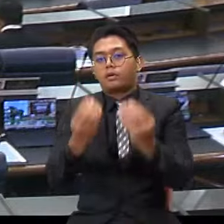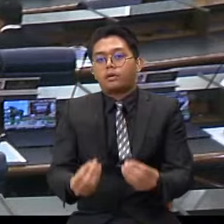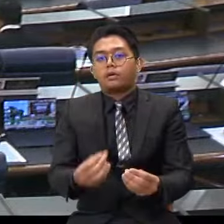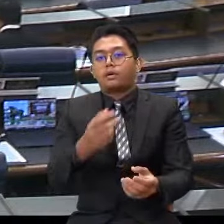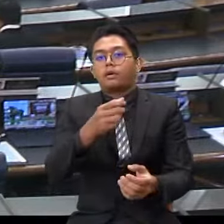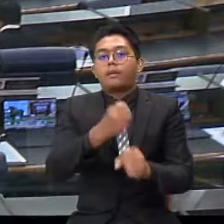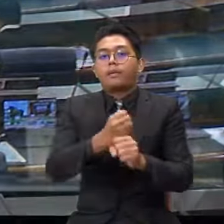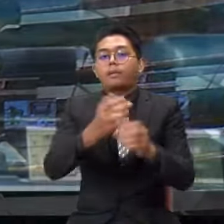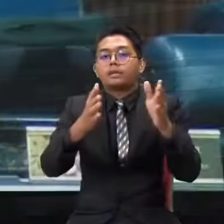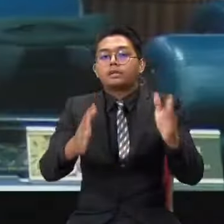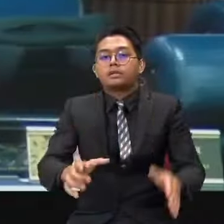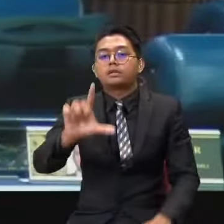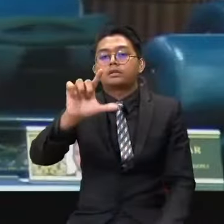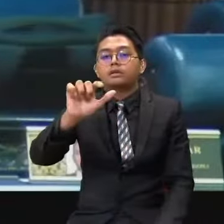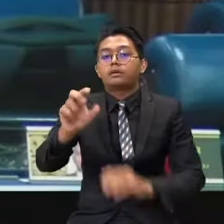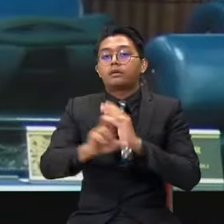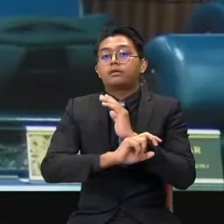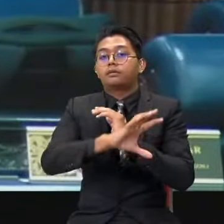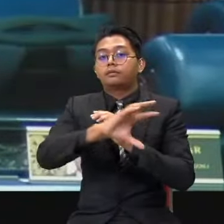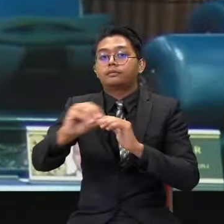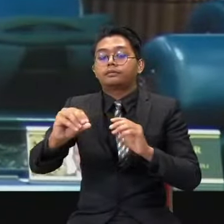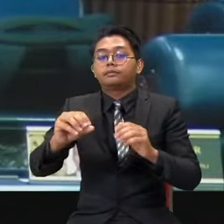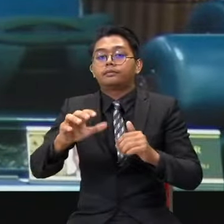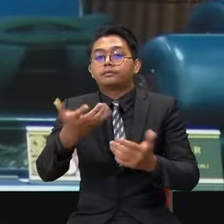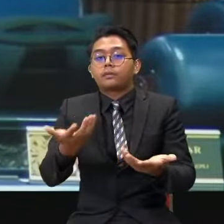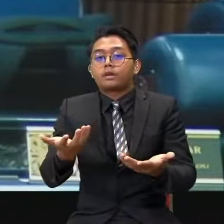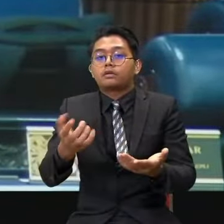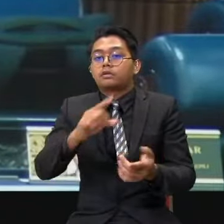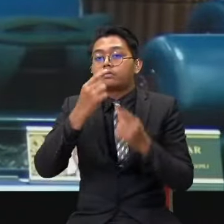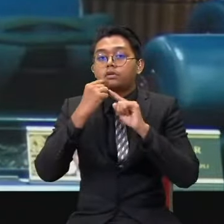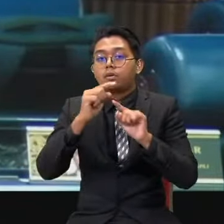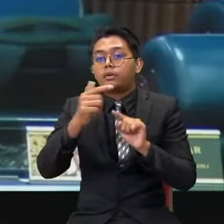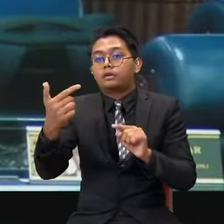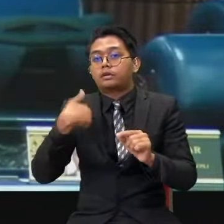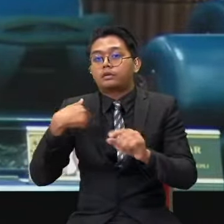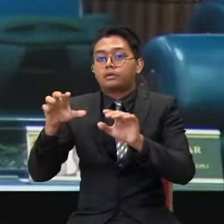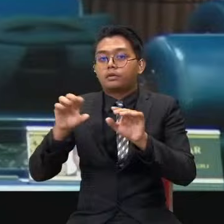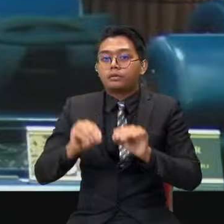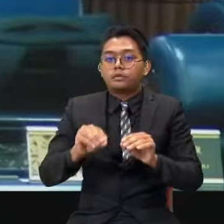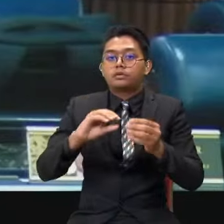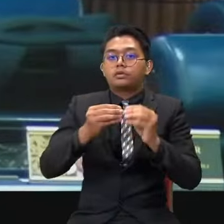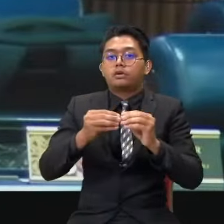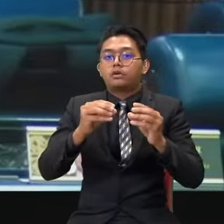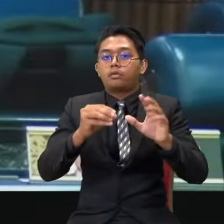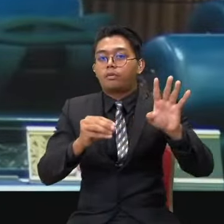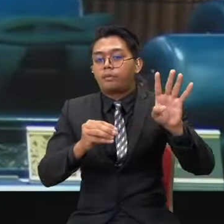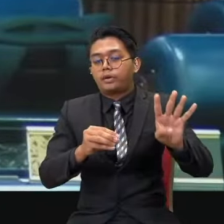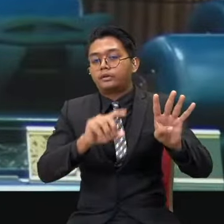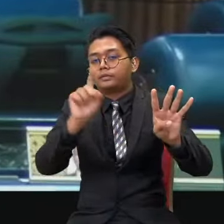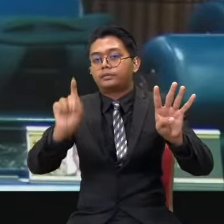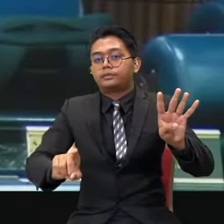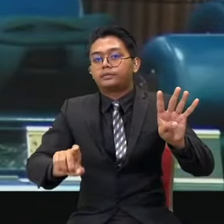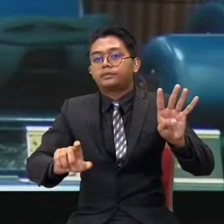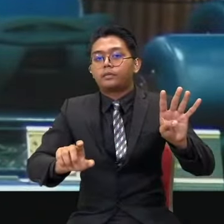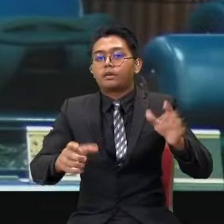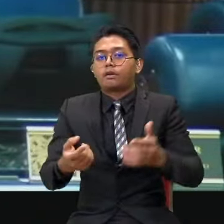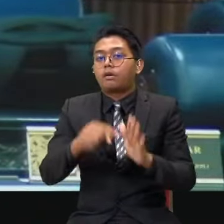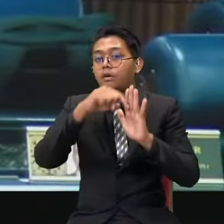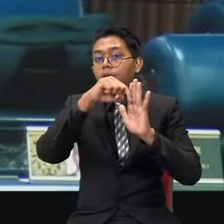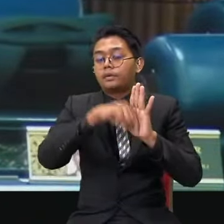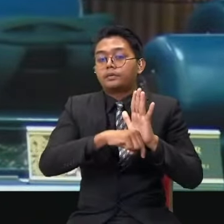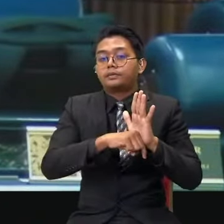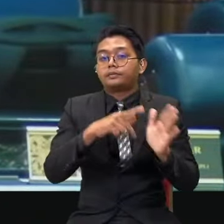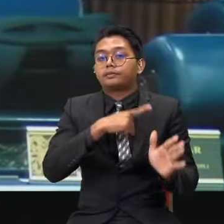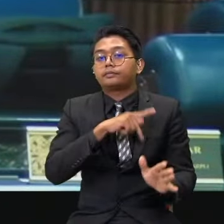turunkan harga tapi kita perlu ingat grab ni dia pasaran open market competitif market kalau dia kurangkan